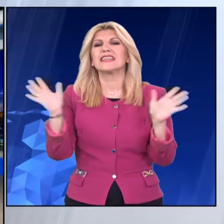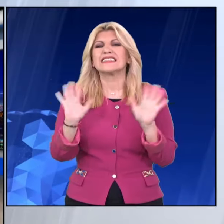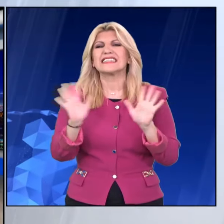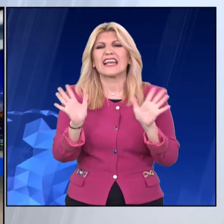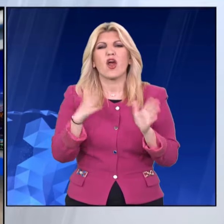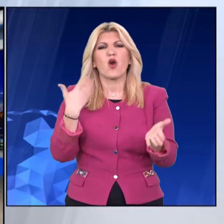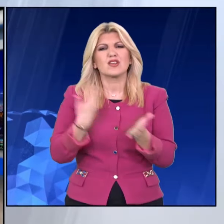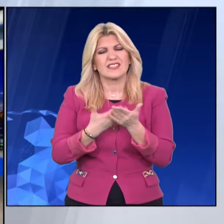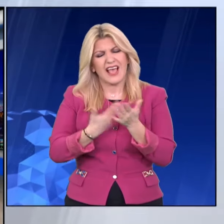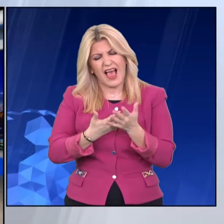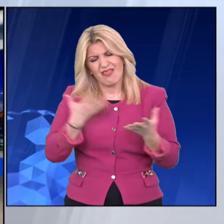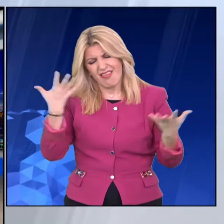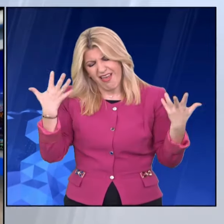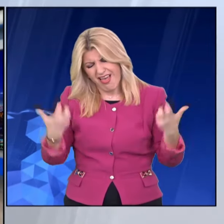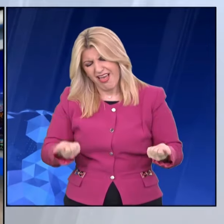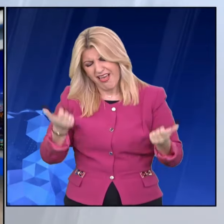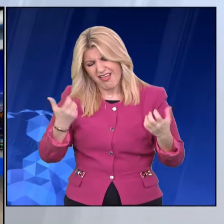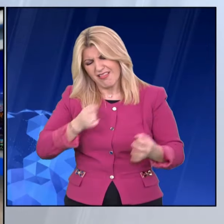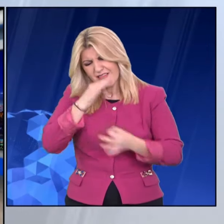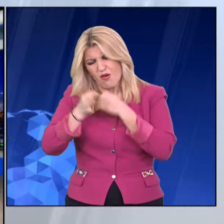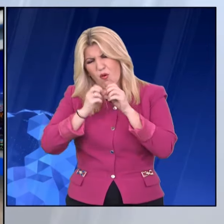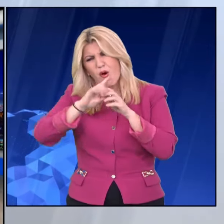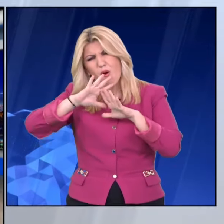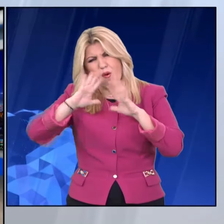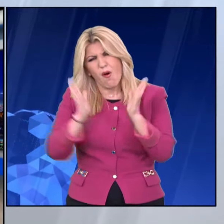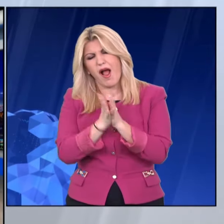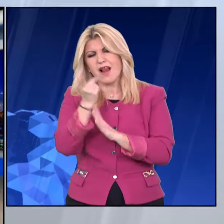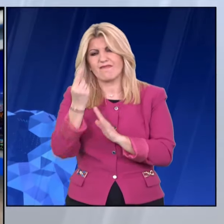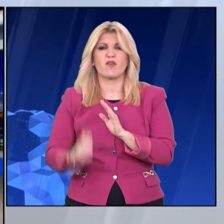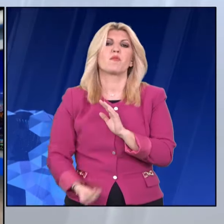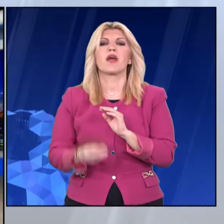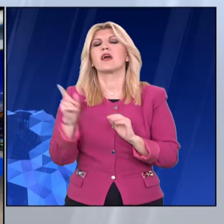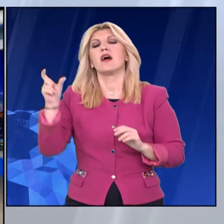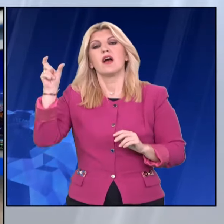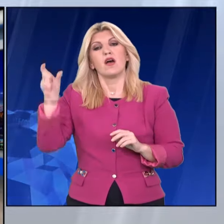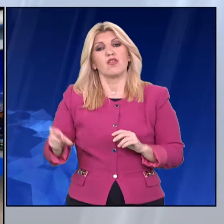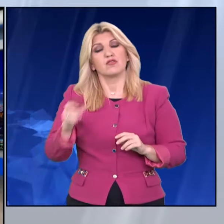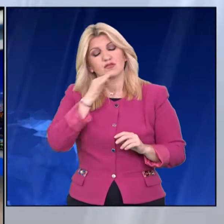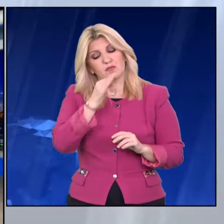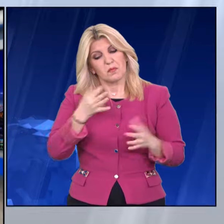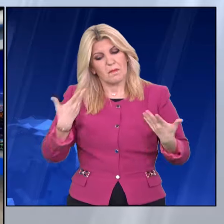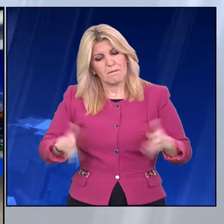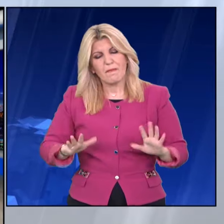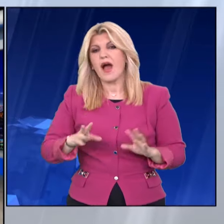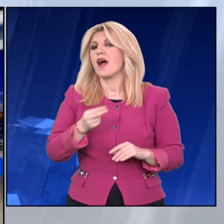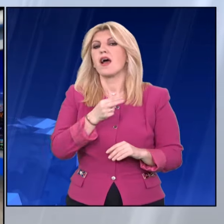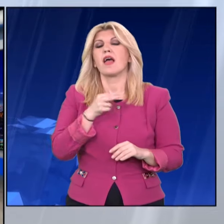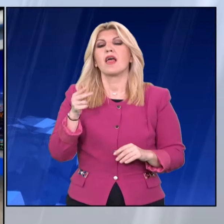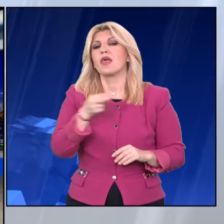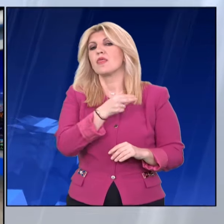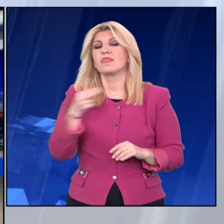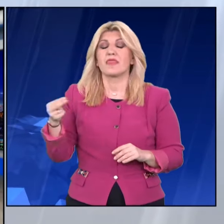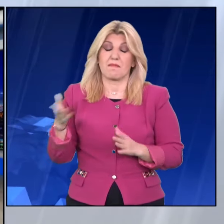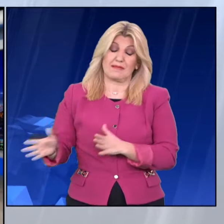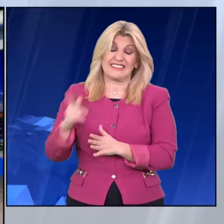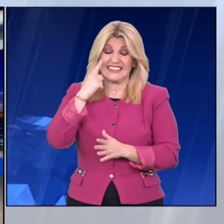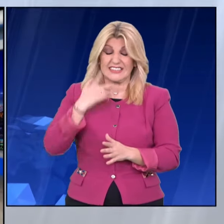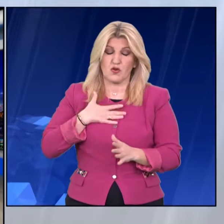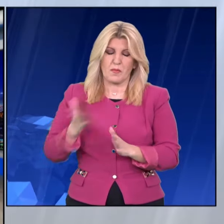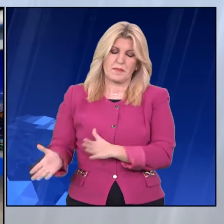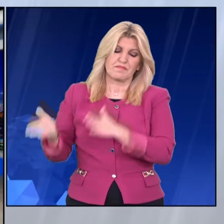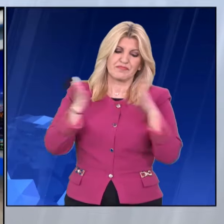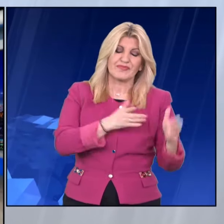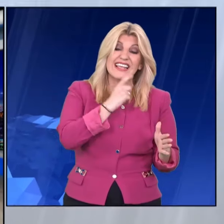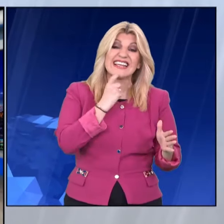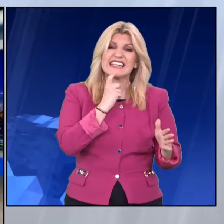τους υπουργούς του του 2015. Την ίδια ώρα συνεχίζονται οι αναταραχές και οι ανακατατάξεις στο ΣΥΡΙΖΑ με τον Στέφανο Κασελάκη να προχωρά σε